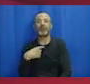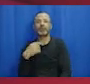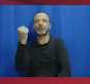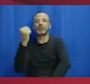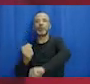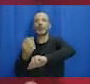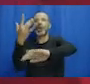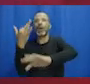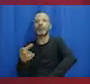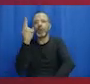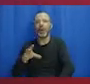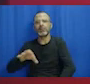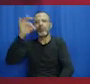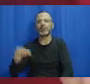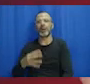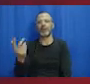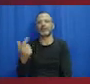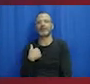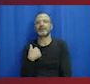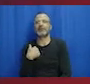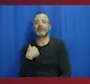خايف من إشي بيقدر يعمل كل إشي.